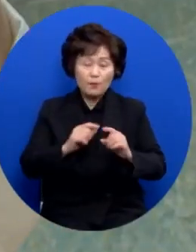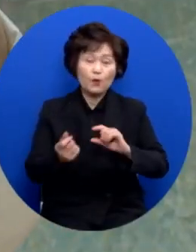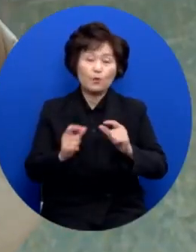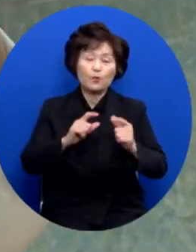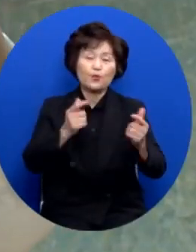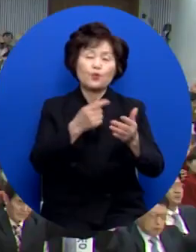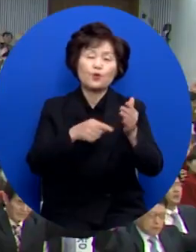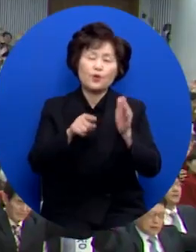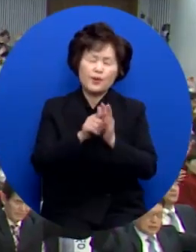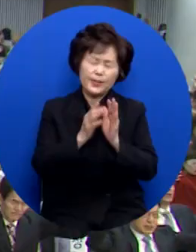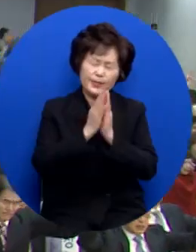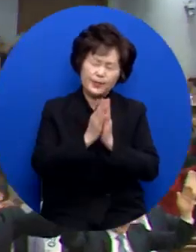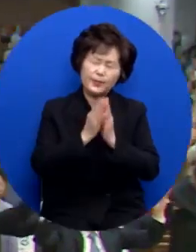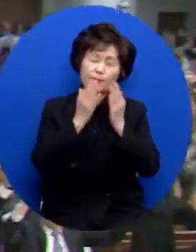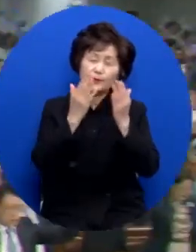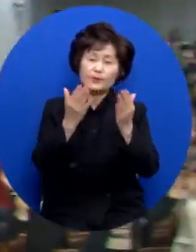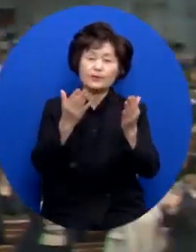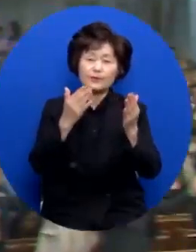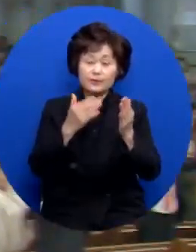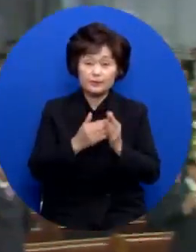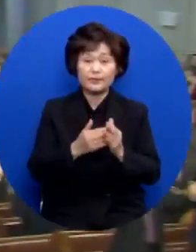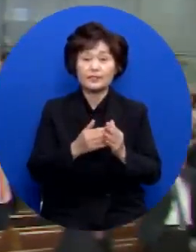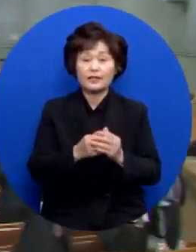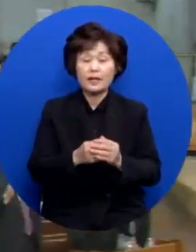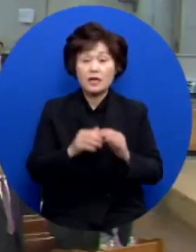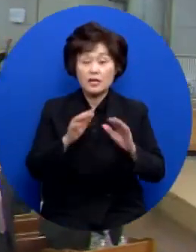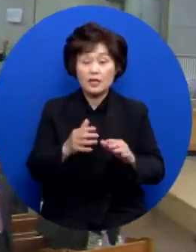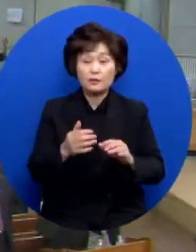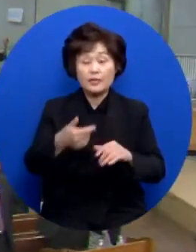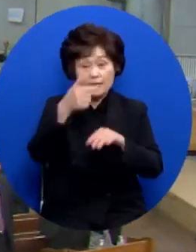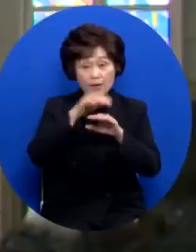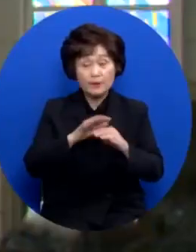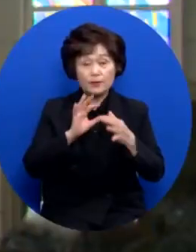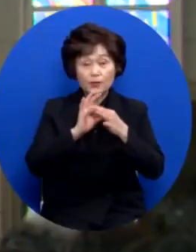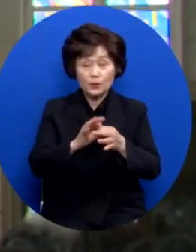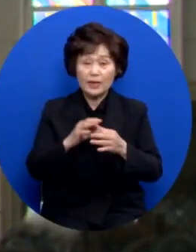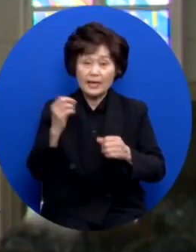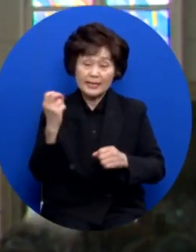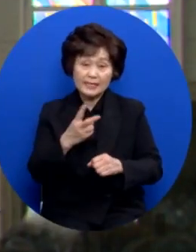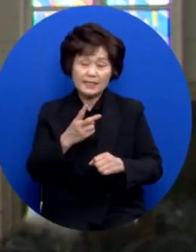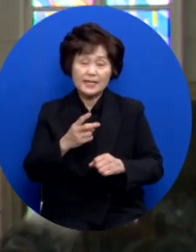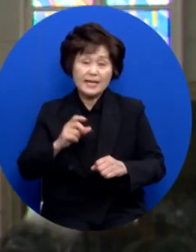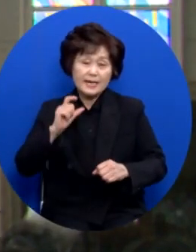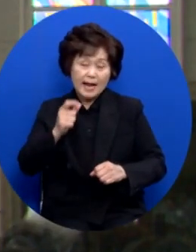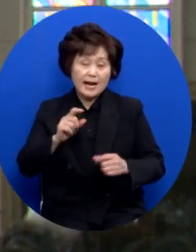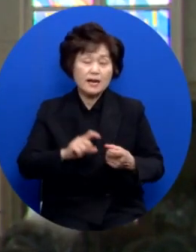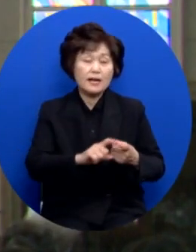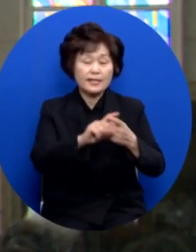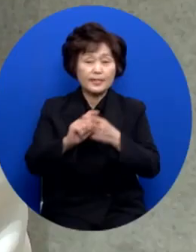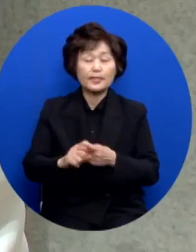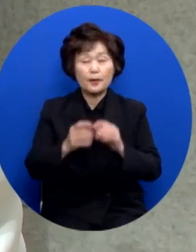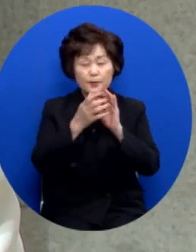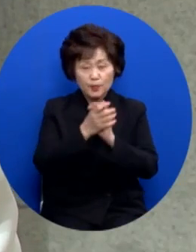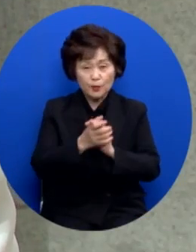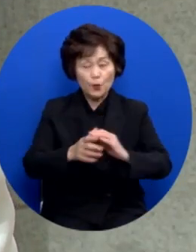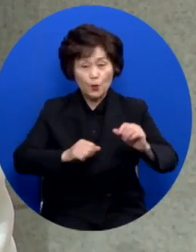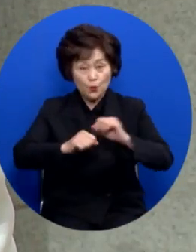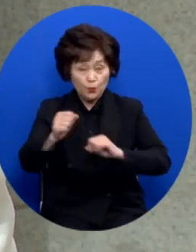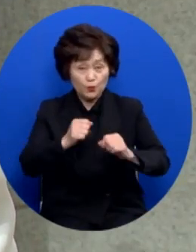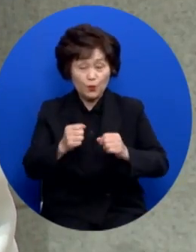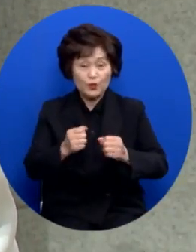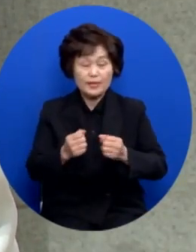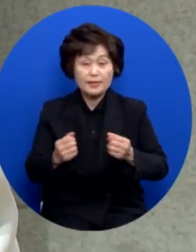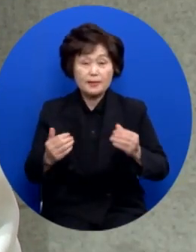위해 간절히 기도했습니다. 주최 측은 이번 부흥회를 통해 다시 한번 강력한 연합기도 운동이 일어나